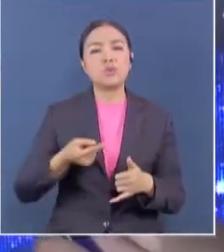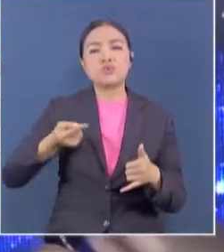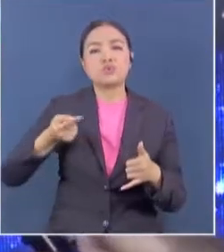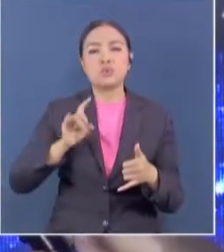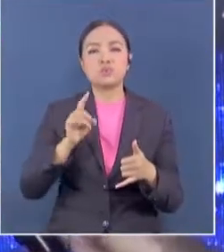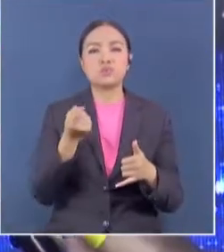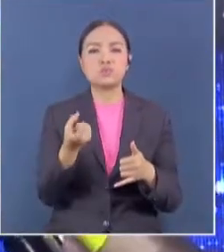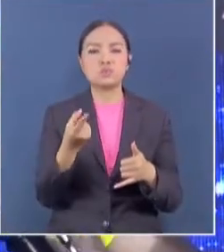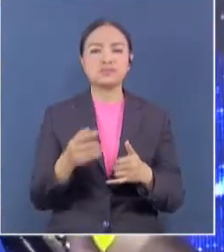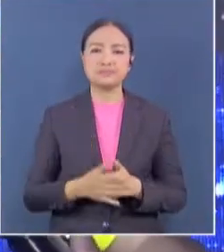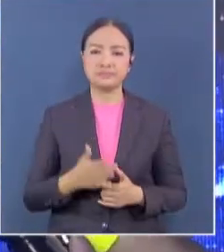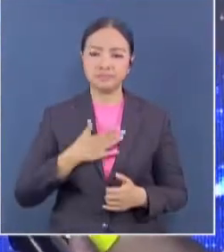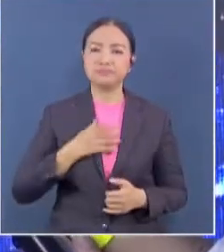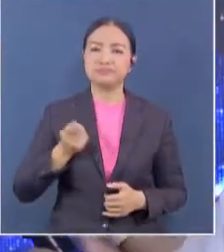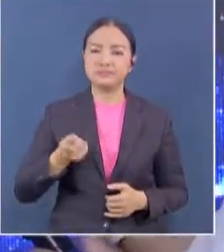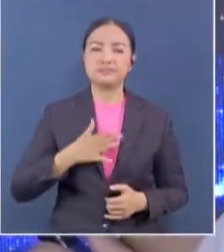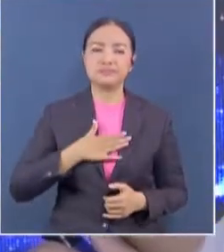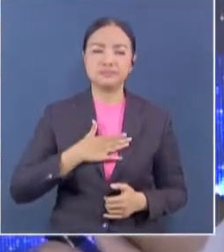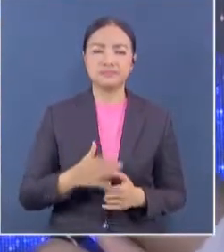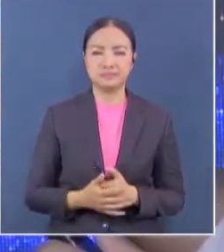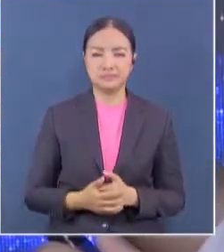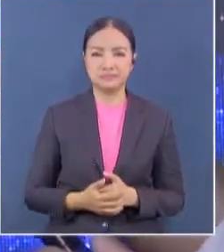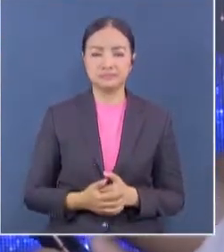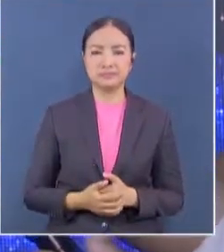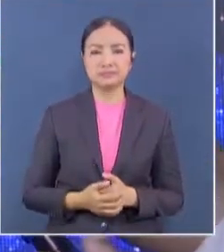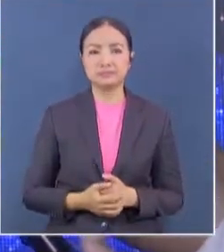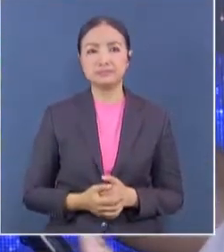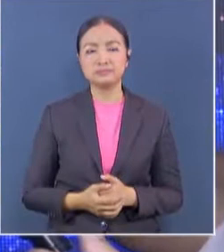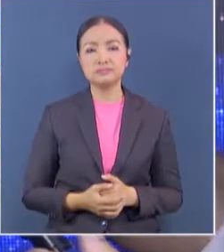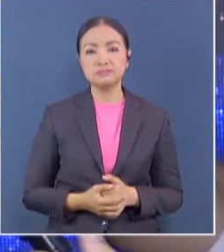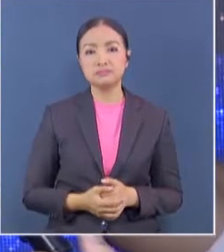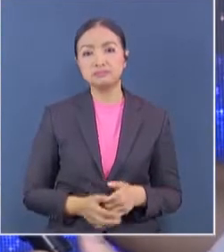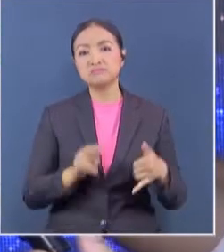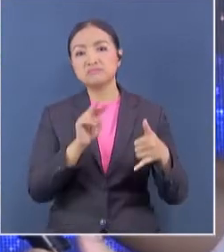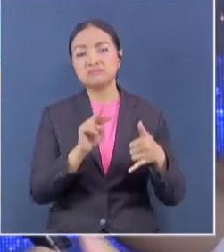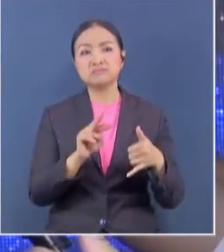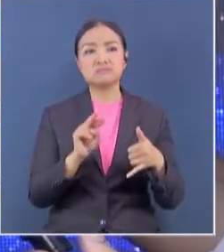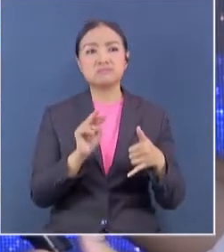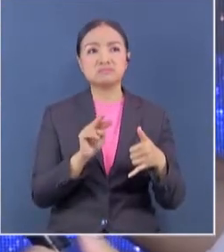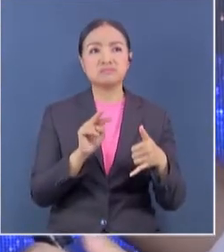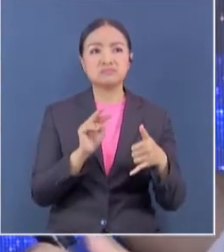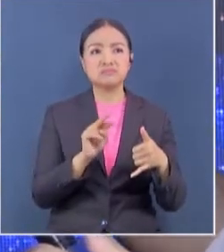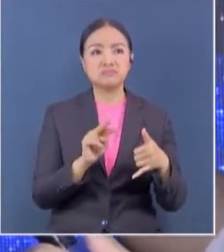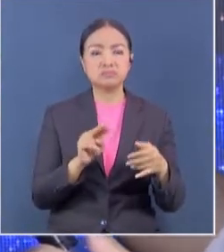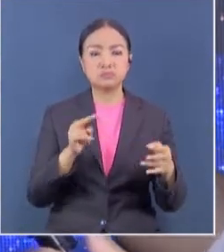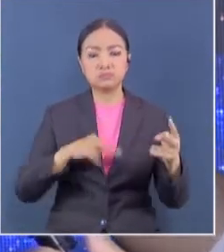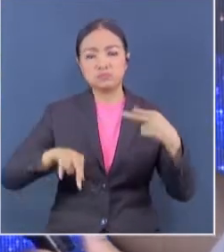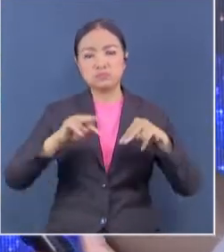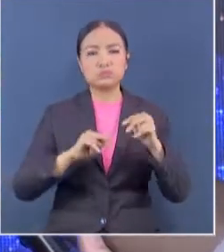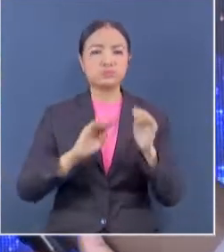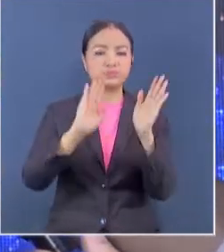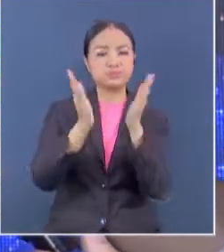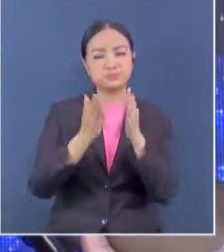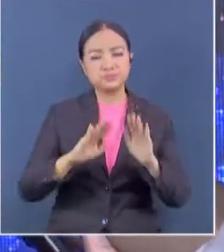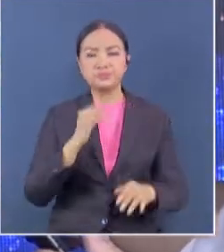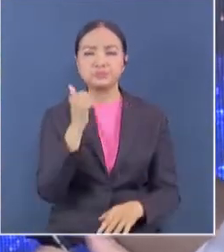เรียว เลยค่ะคนนั้นคือคนจริงเลยค่ะ คือเขามองว่าเราแบบเฮ้ยไม่เรียวไซบิวตี้เราหล่อทำไมจู่ๆกลับมาแบบดูแลตัวเองให้หุ่นดีอะ